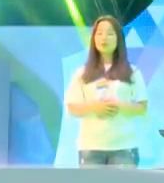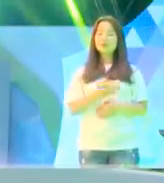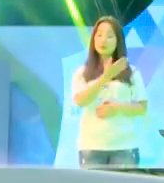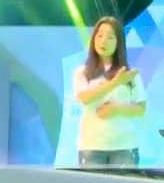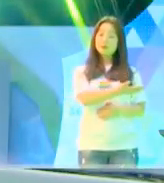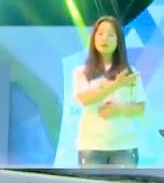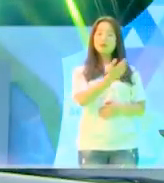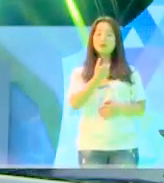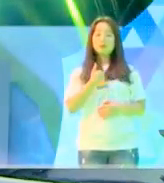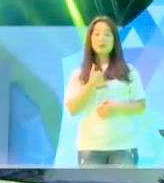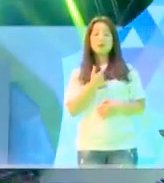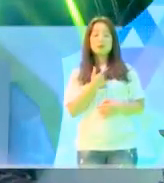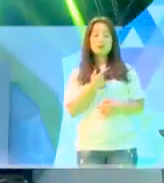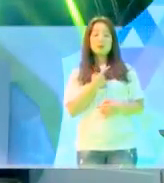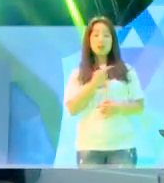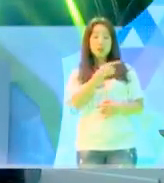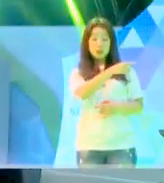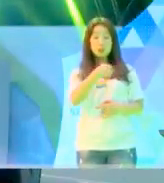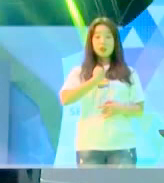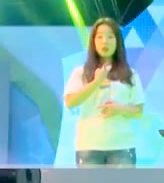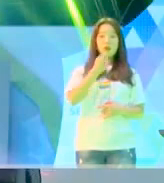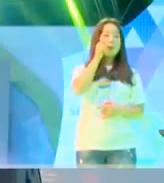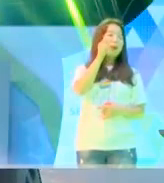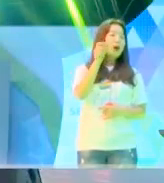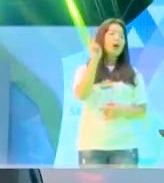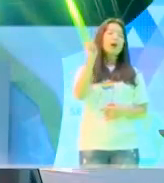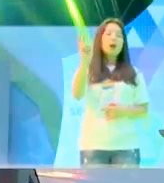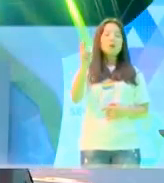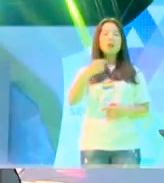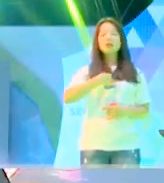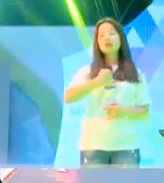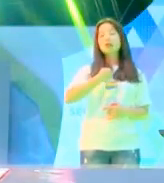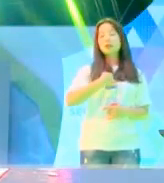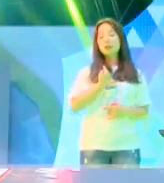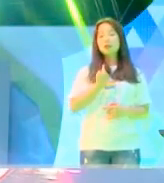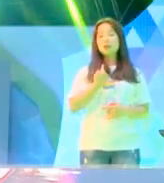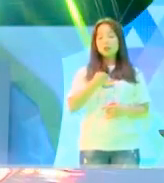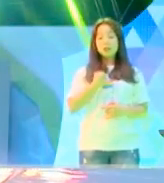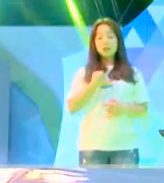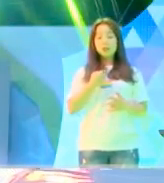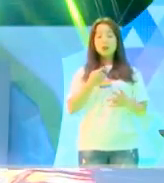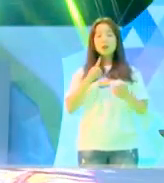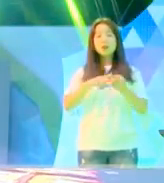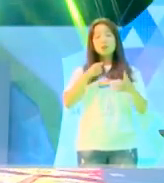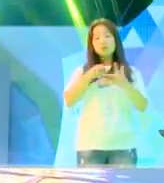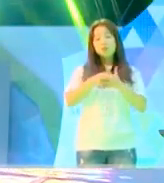너도 너에게 반하게 될걸. 네가 널 볼